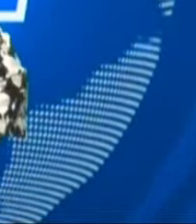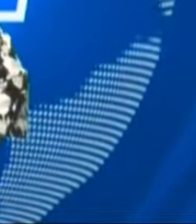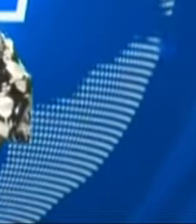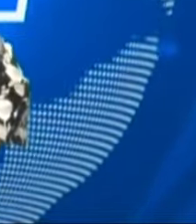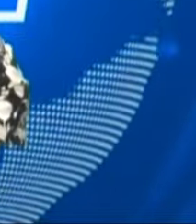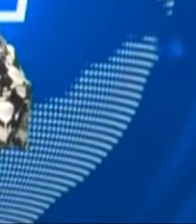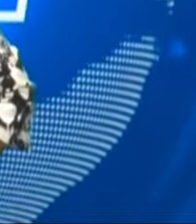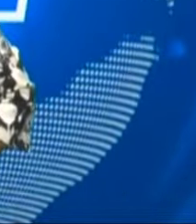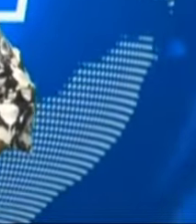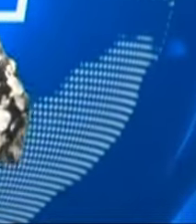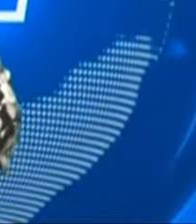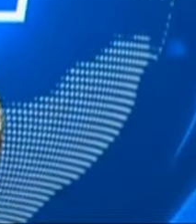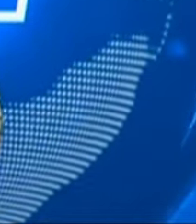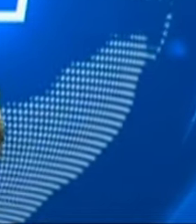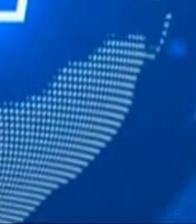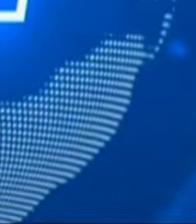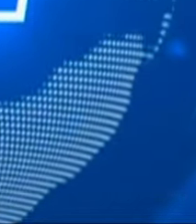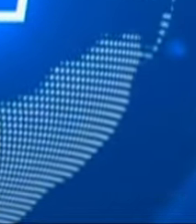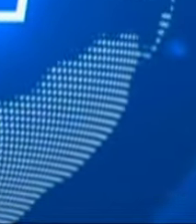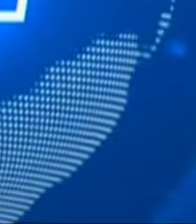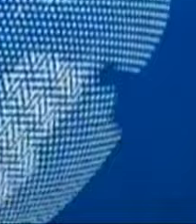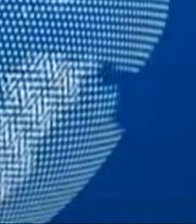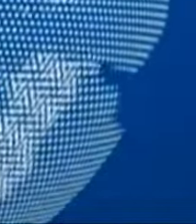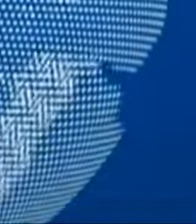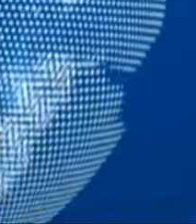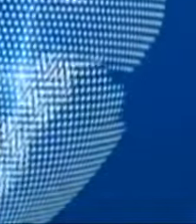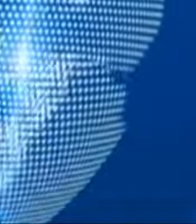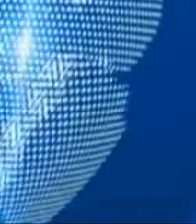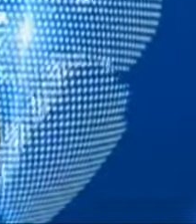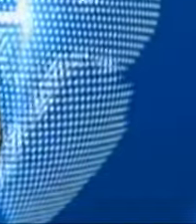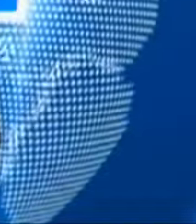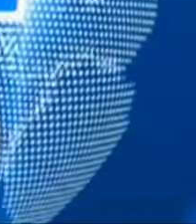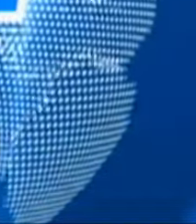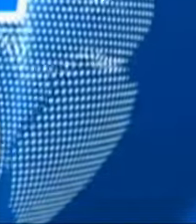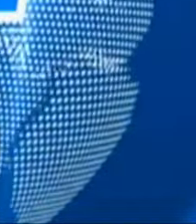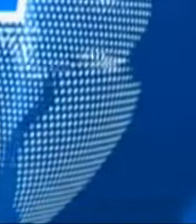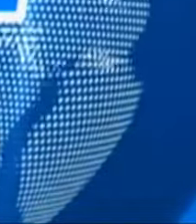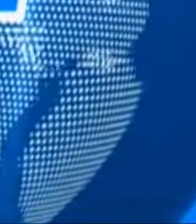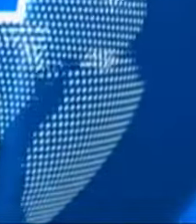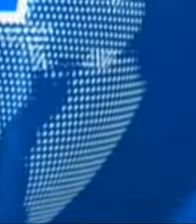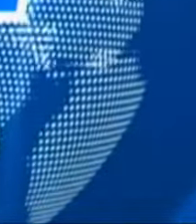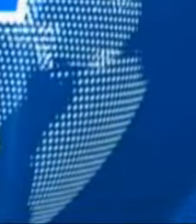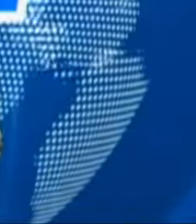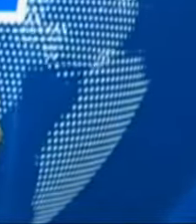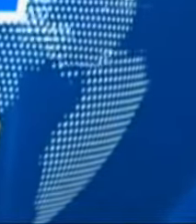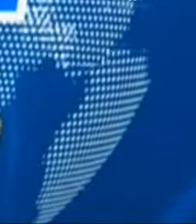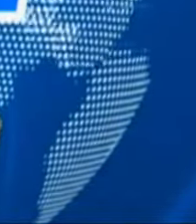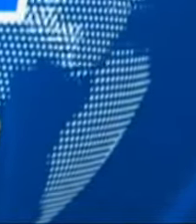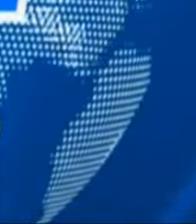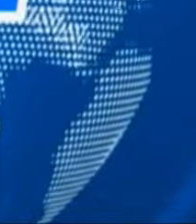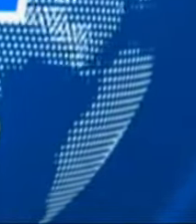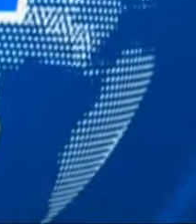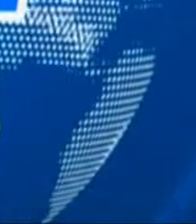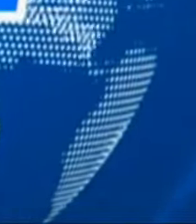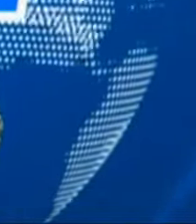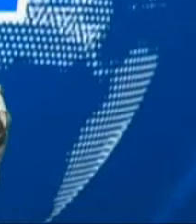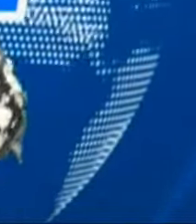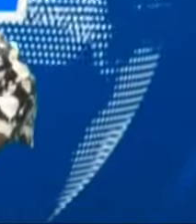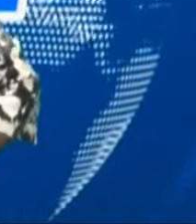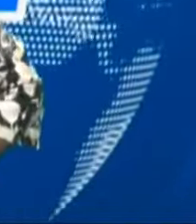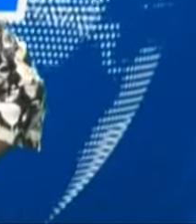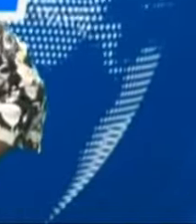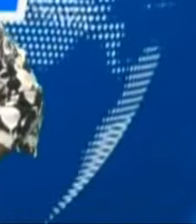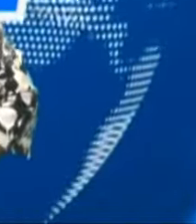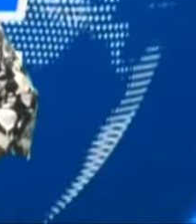séminaire gouvernemental, une rencontre consacrée au renforcement de la cohésion et de la solidarité gouvernementale, une